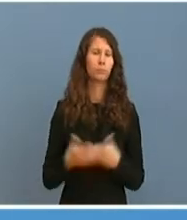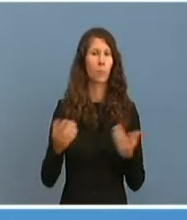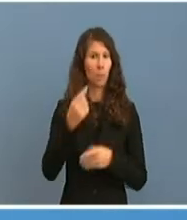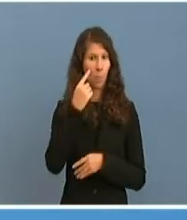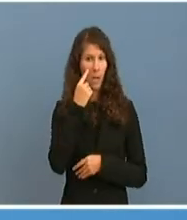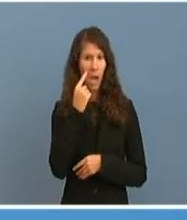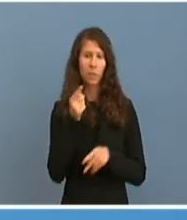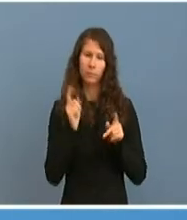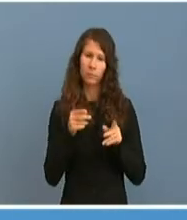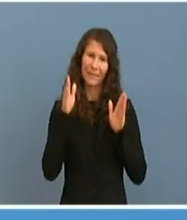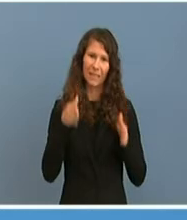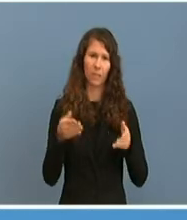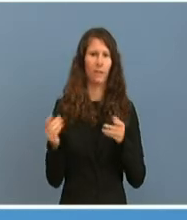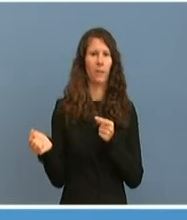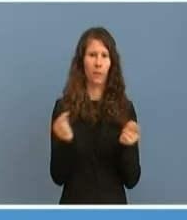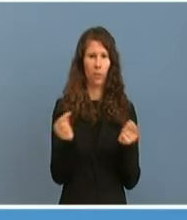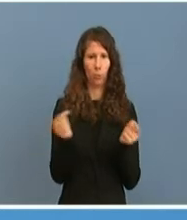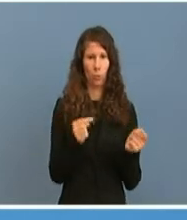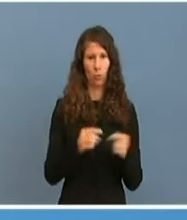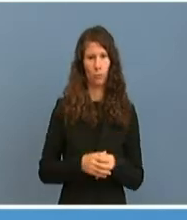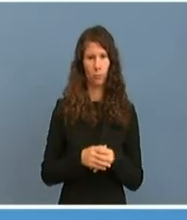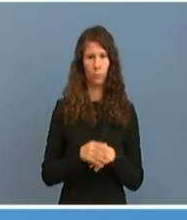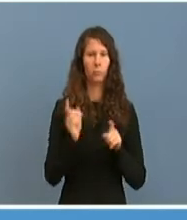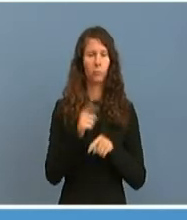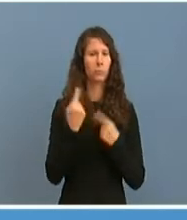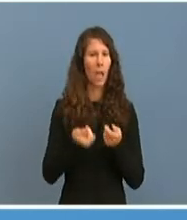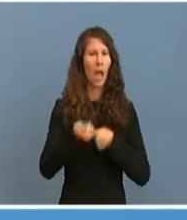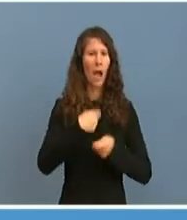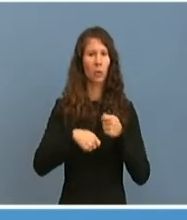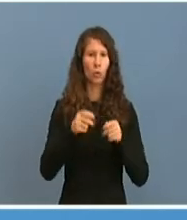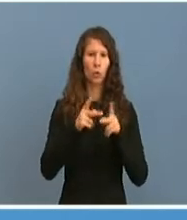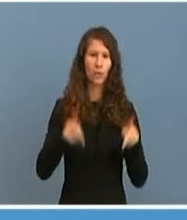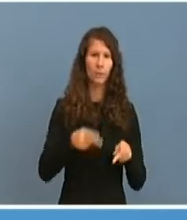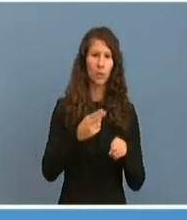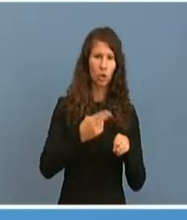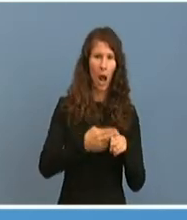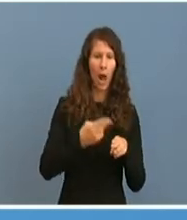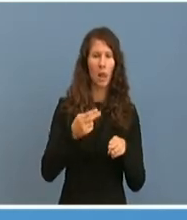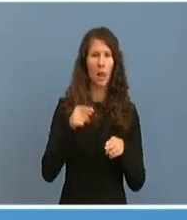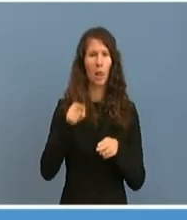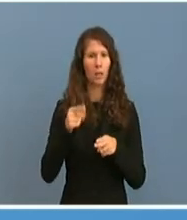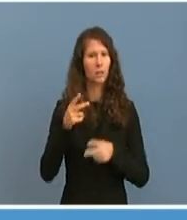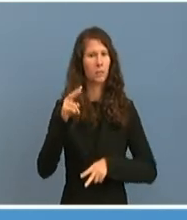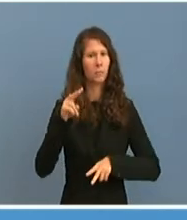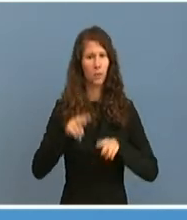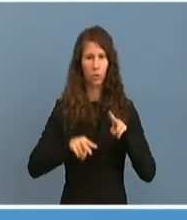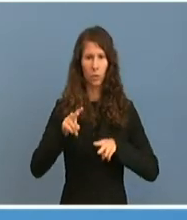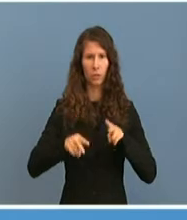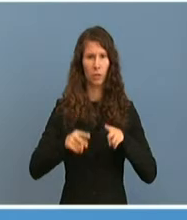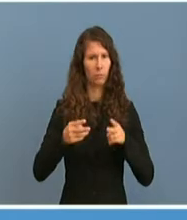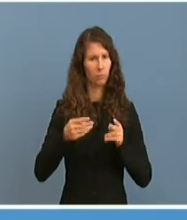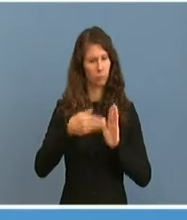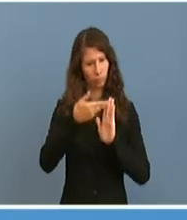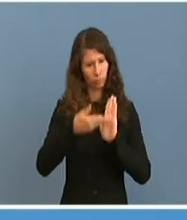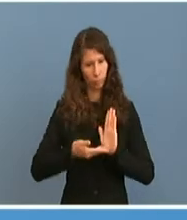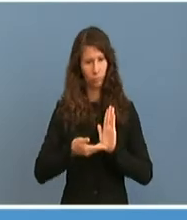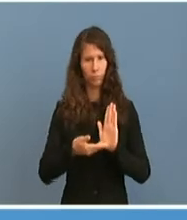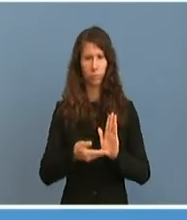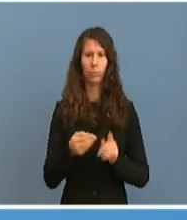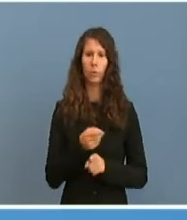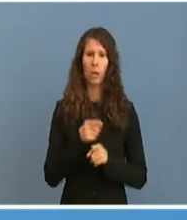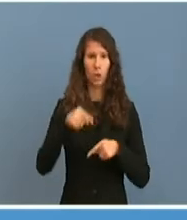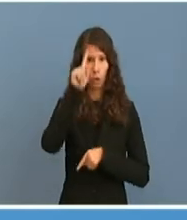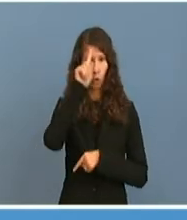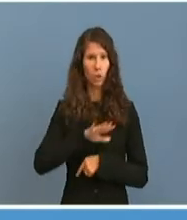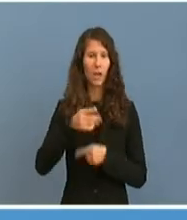intensiv diskutiert. Wir haben im Handlungskonzept Stahl die Pisten für die Reflexion dargelegt und dass erfreulicherweise alle Stahlkonzerne in